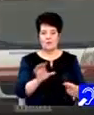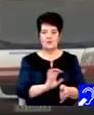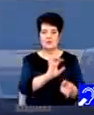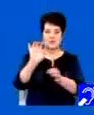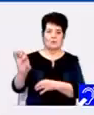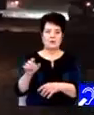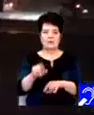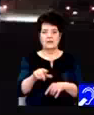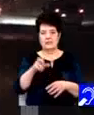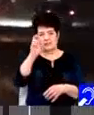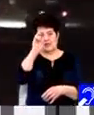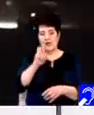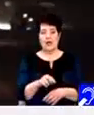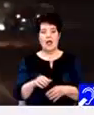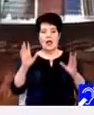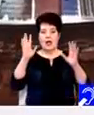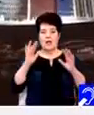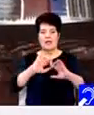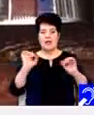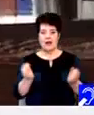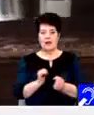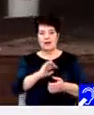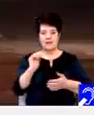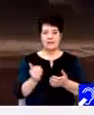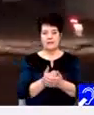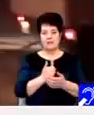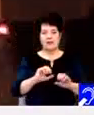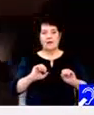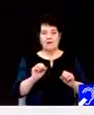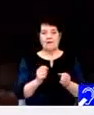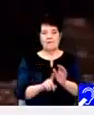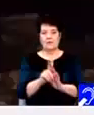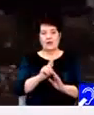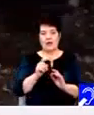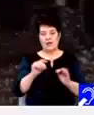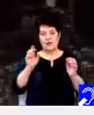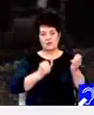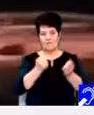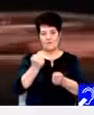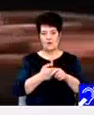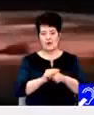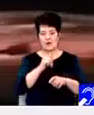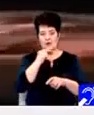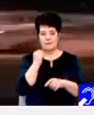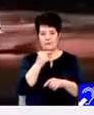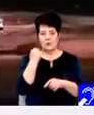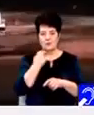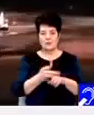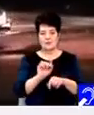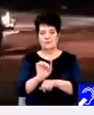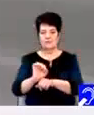țară. Iarna s-a întors în forță. A fost o noapte grea pentru șoferii care s-au aventurat pe șosele, dar și în orașele